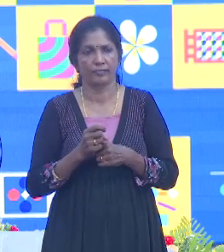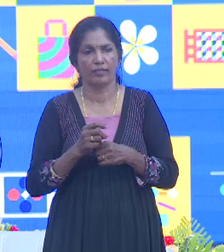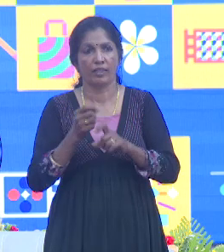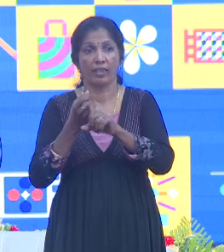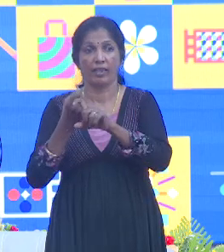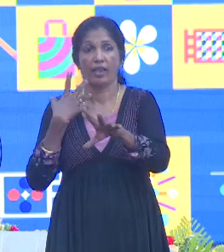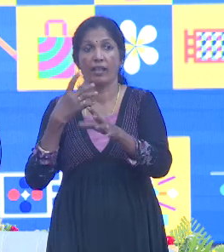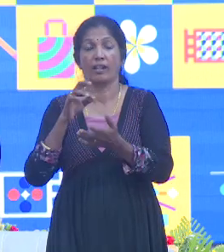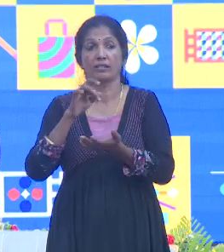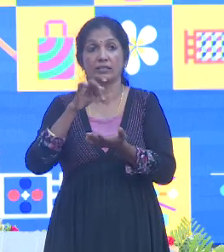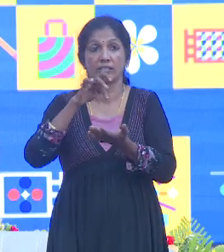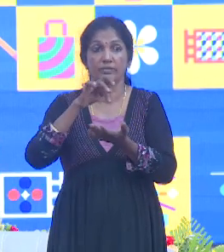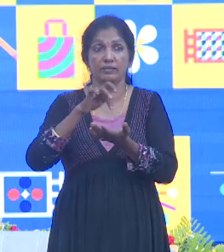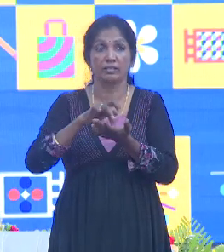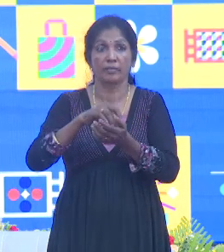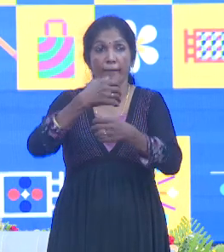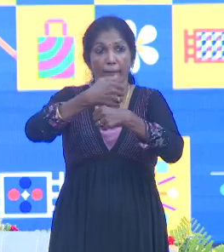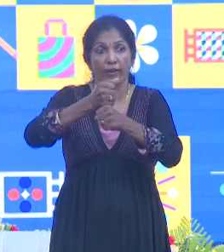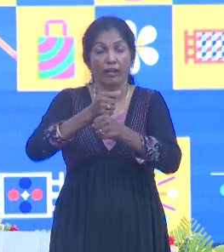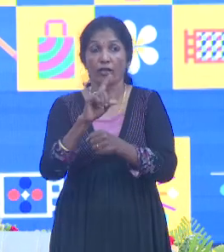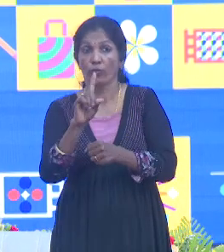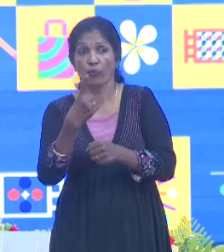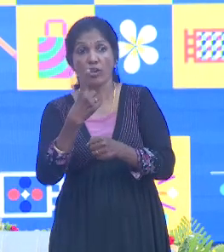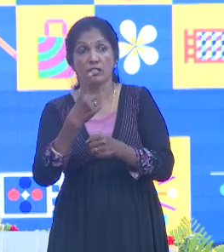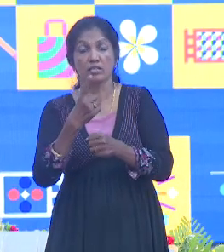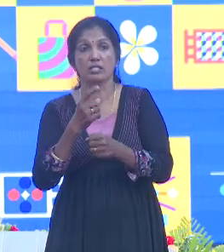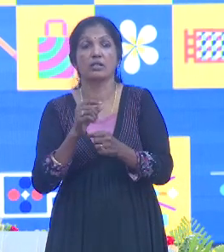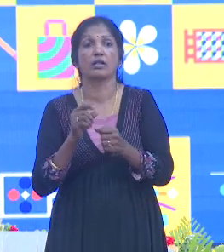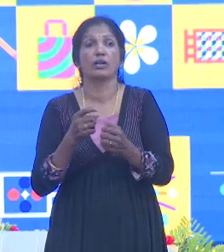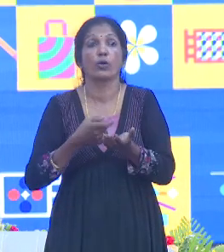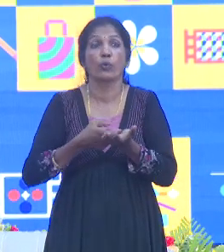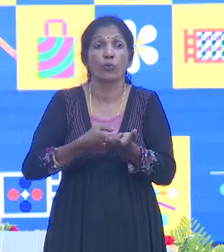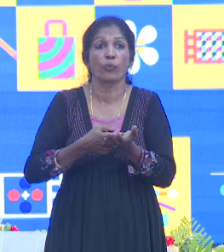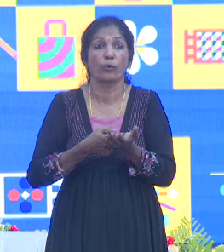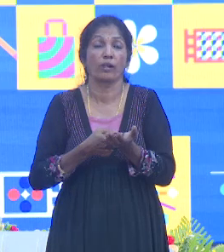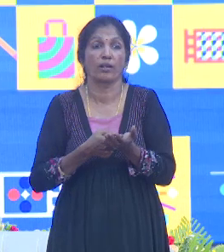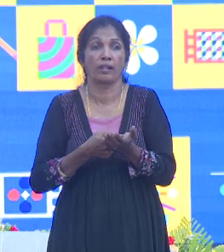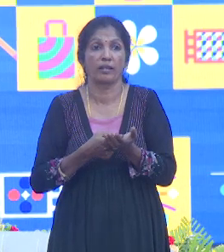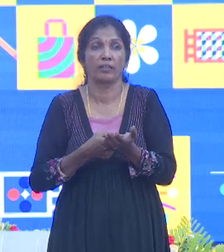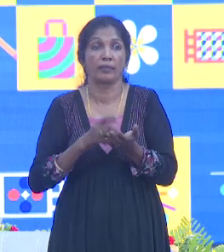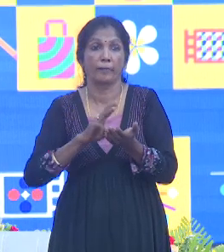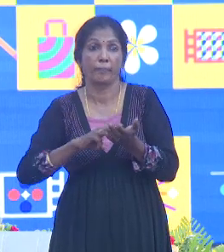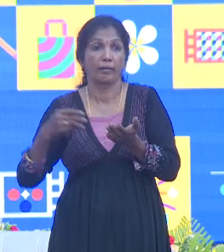കേരള സംസ്ഥാനം രൂപീകരിക്കപ്പെട്ടതിന് ശേഷം ആദ്യം അധികാരത്തിൽ വന്ന